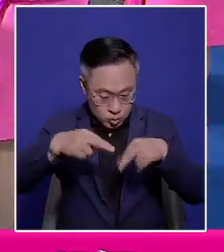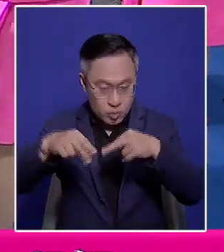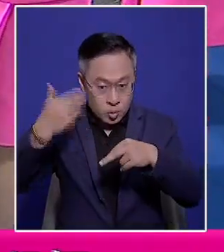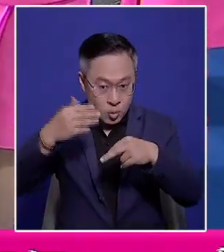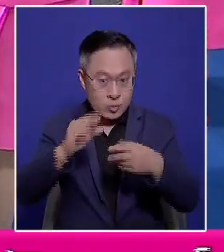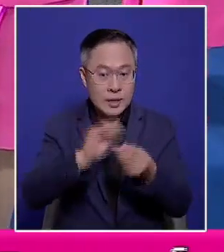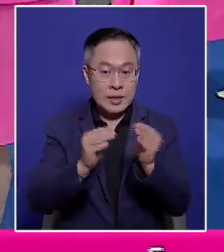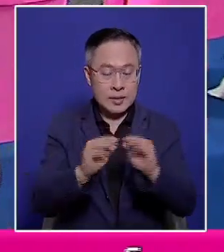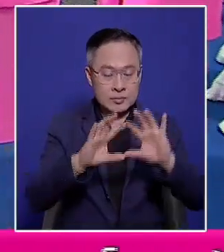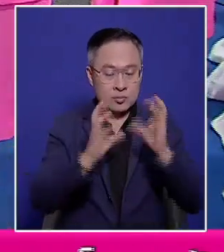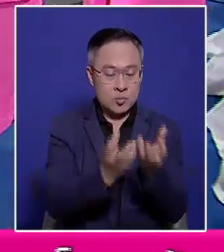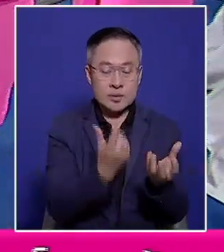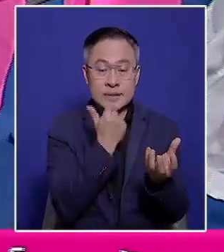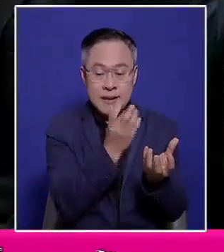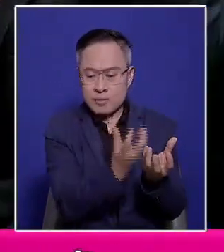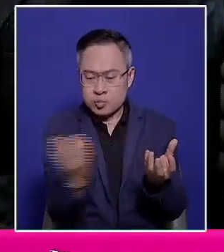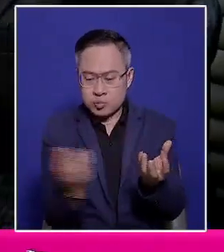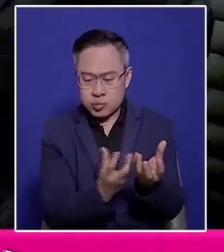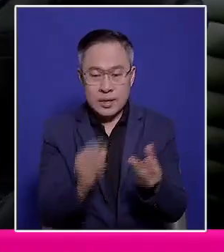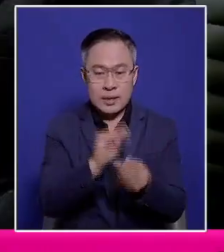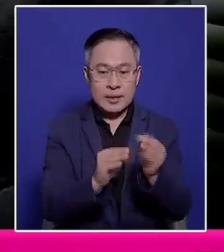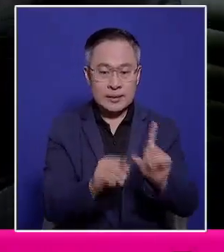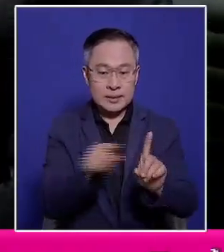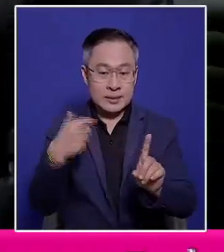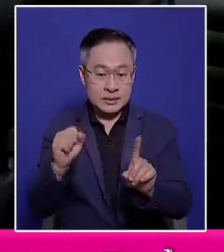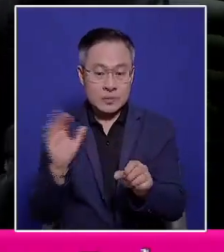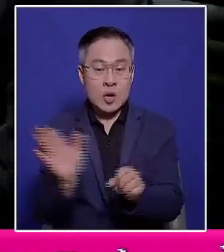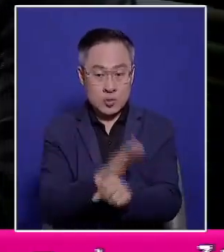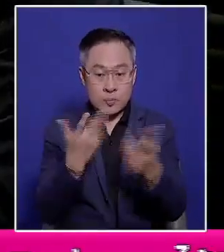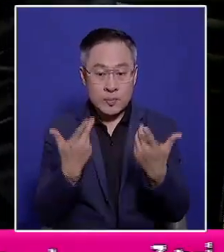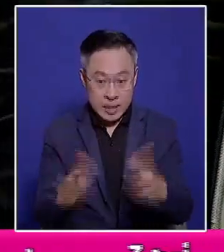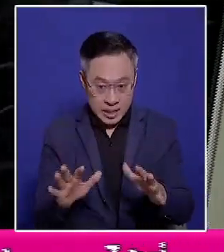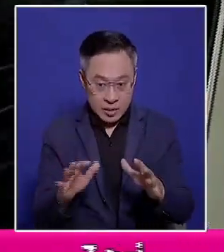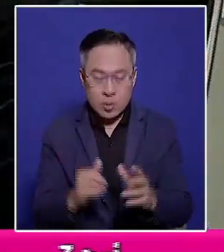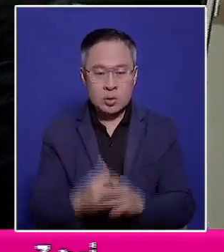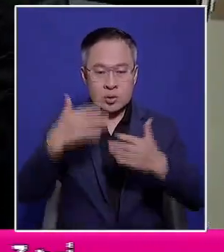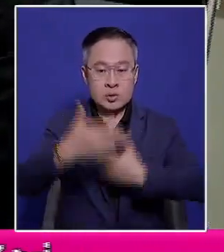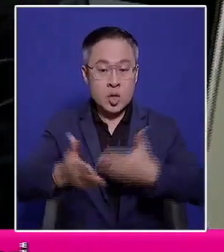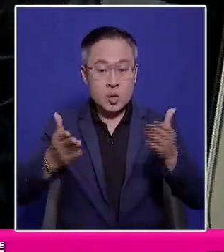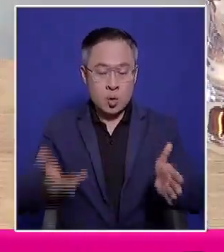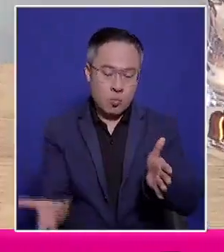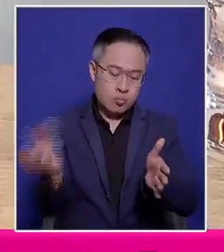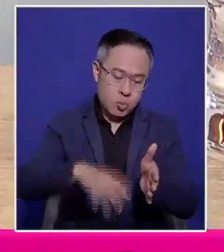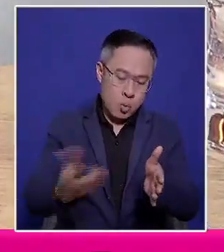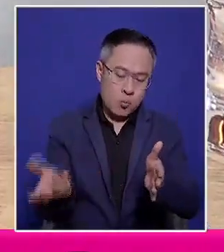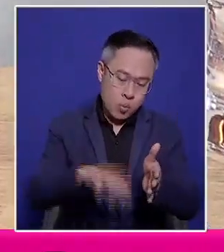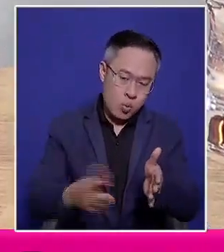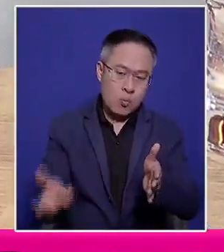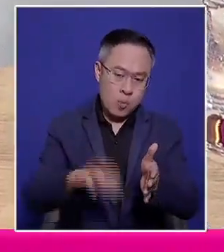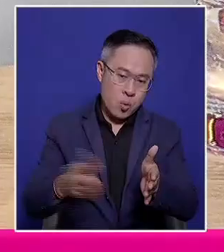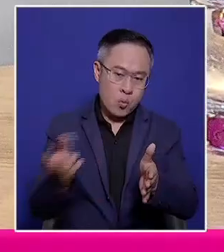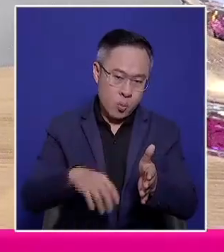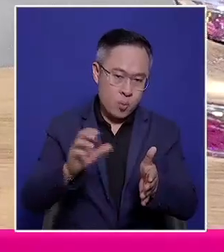หมายเลขครบถ้วนเมื่อทำการตรวจสอบเรียบร้อยแล้วพนักงานจะน้อมลูกบอลดังกล่าวบรรจุลง